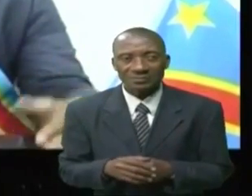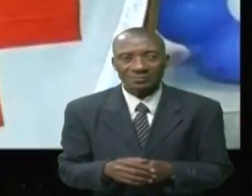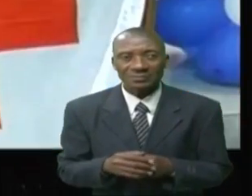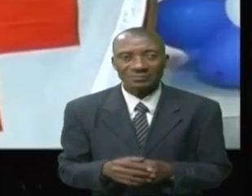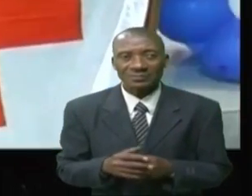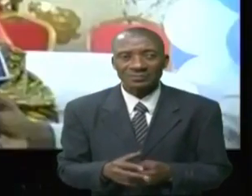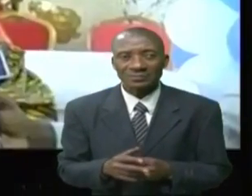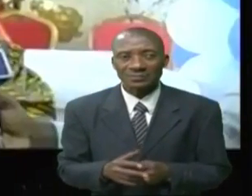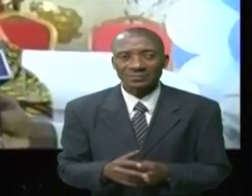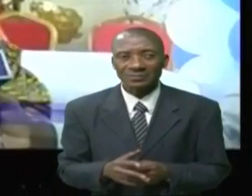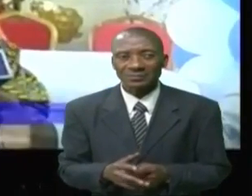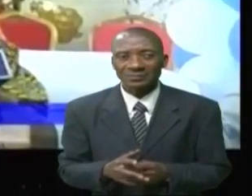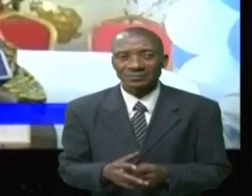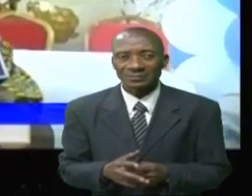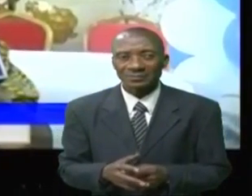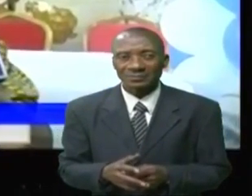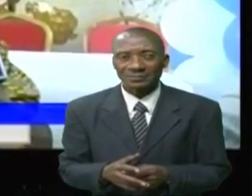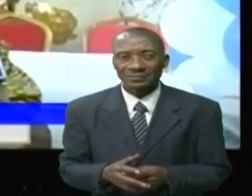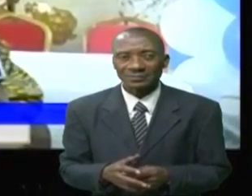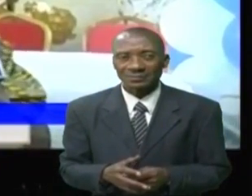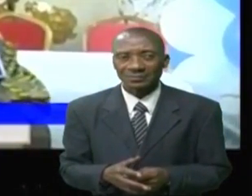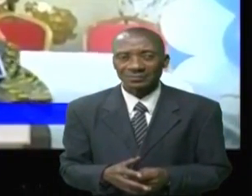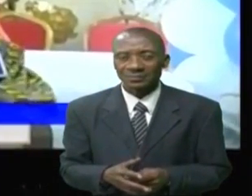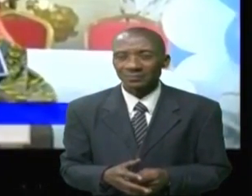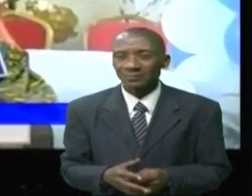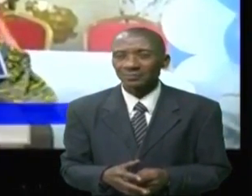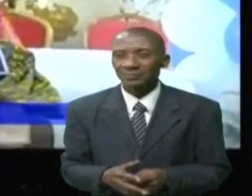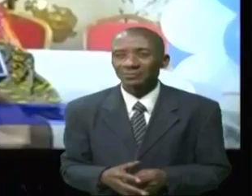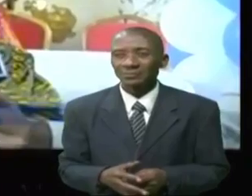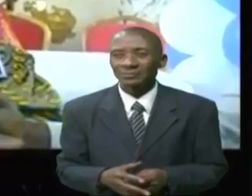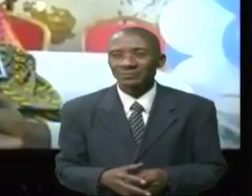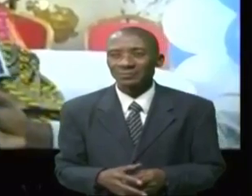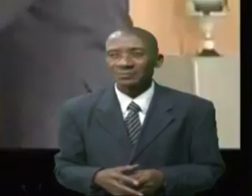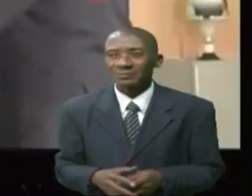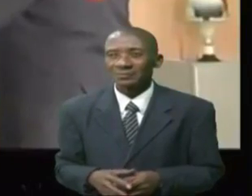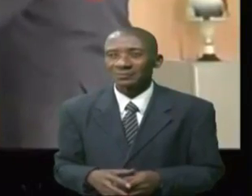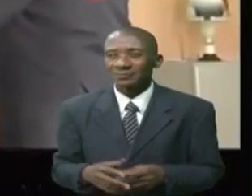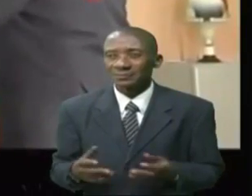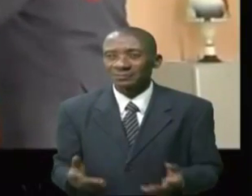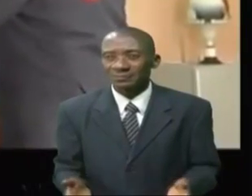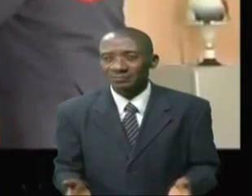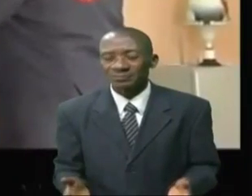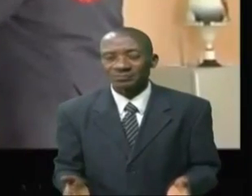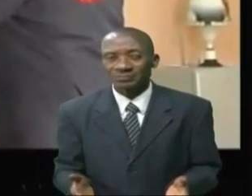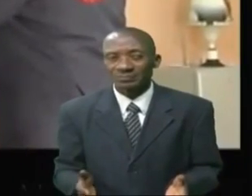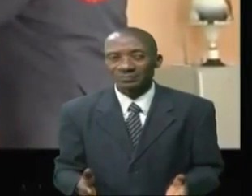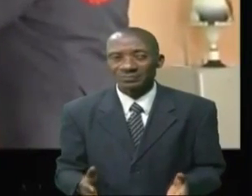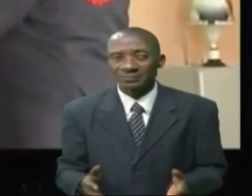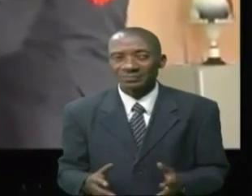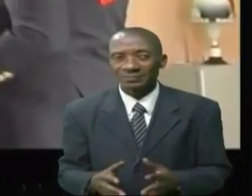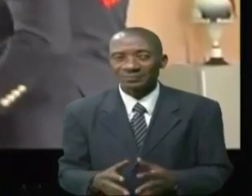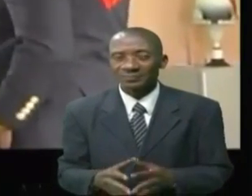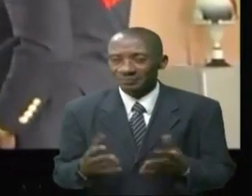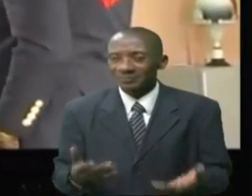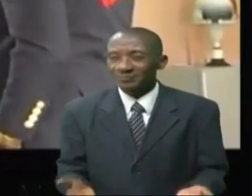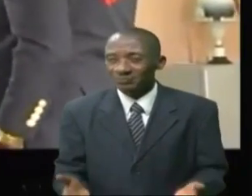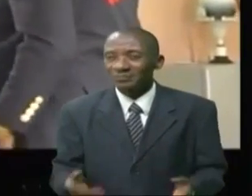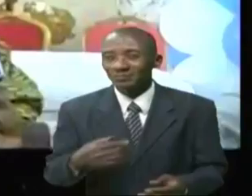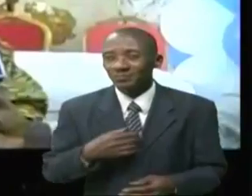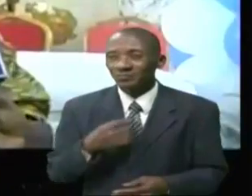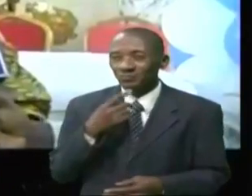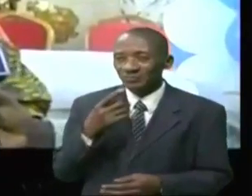dans notre commune. La commune de Kitambo se disponibilise aujourd'hui pour la Croix-Rouge et nous avons également demandé le soutien de